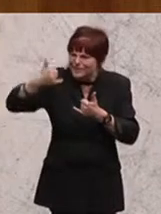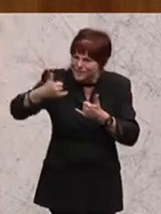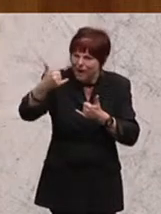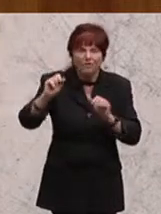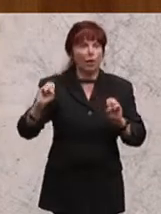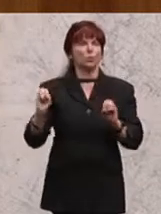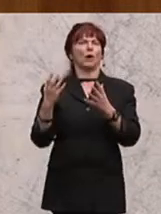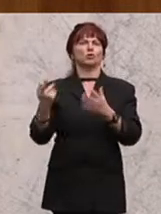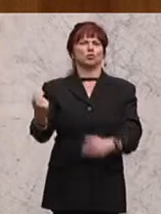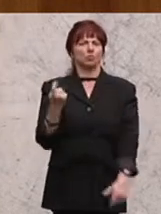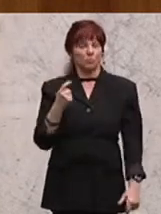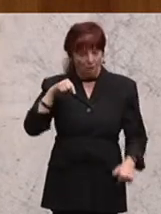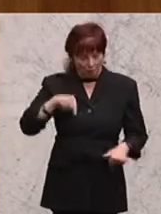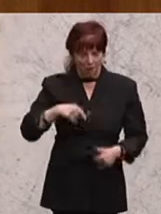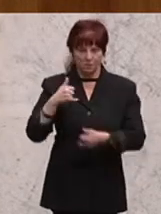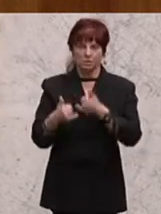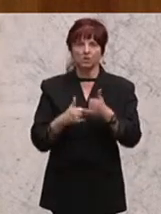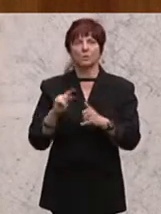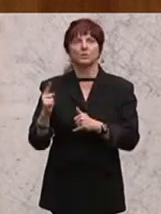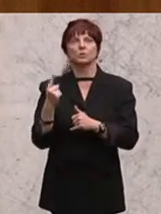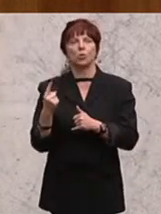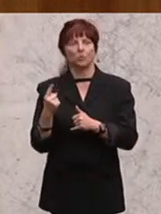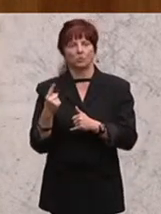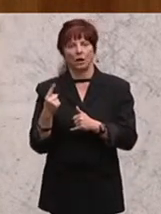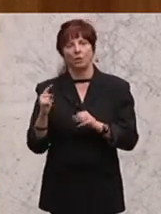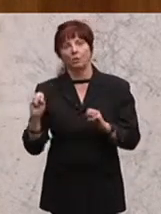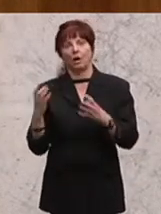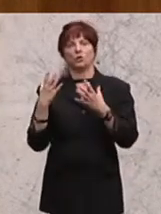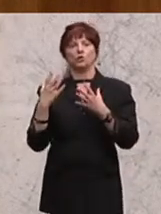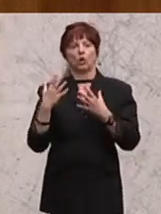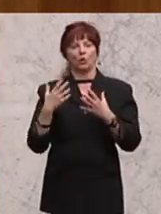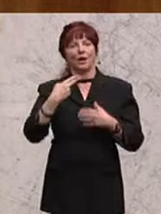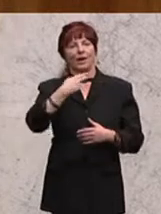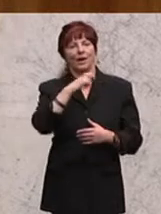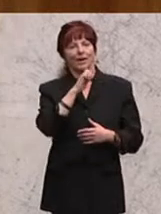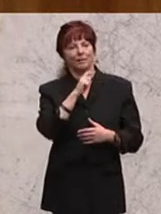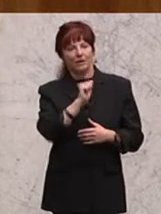Jahr eine gewaltige Überraschung bei der Hetter, nämlich